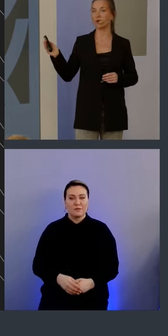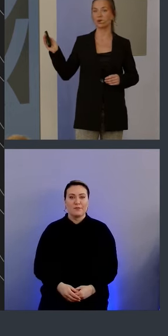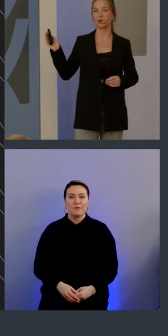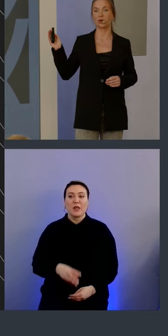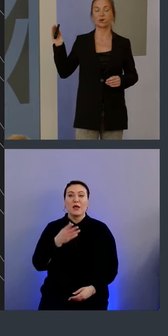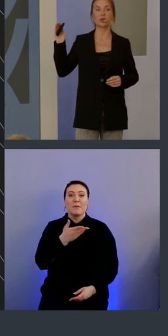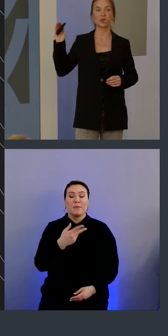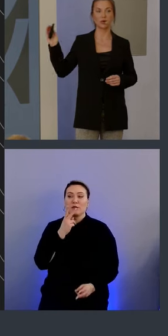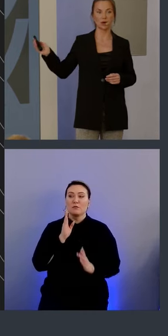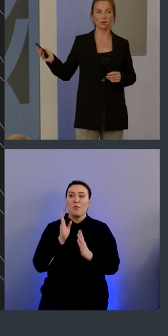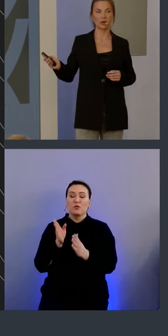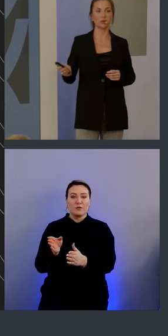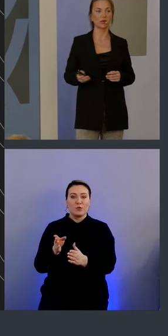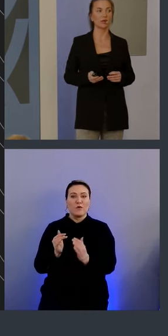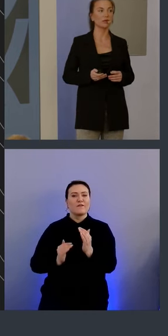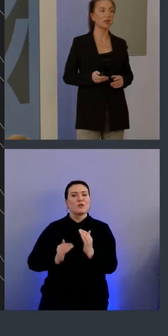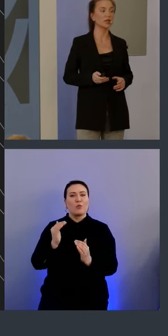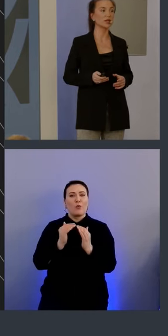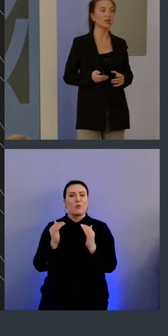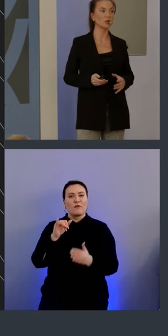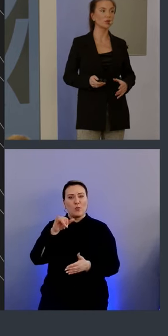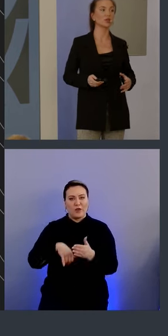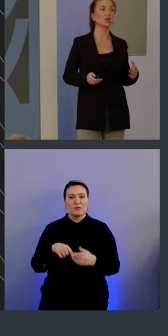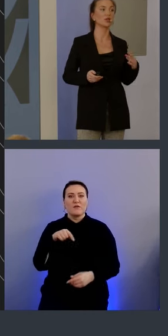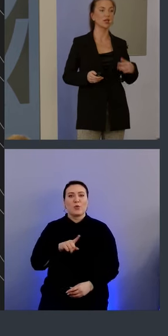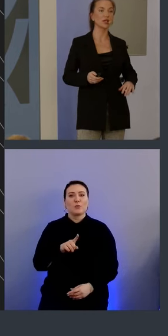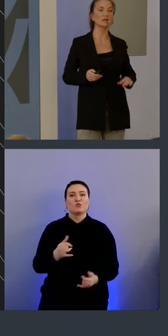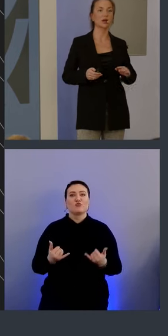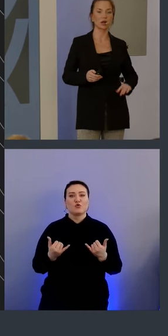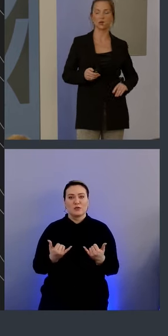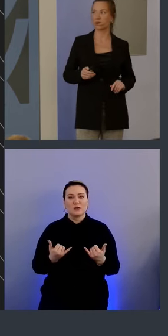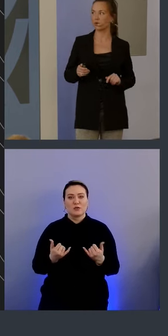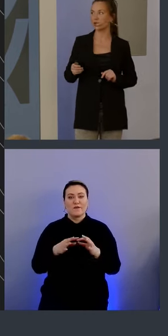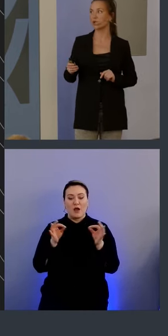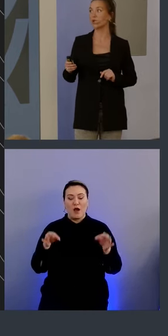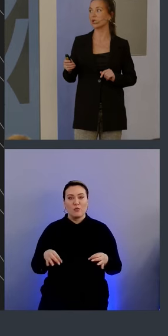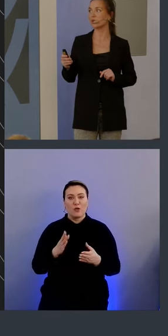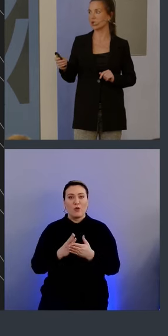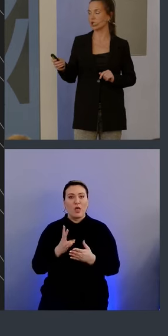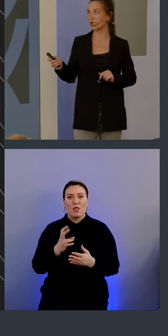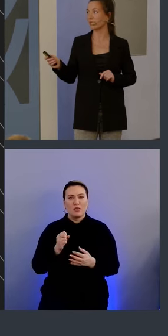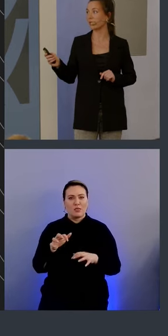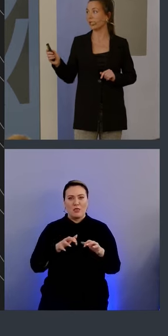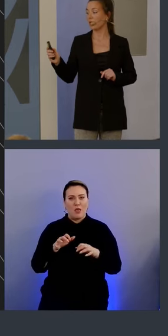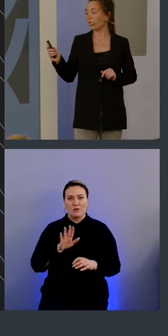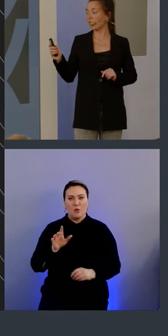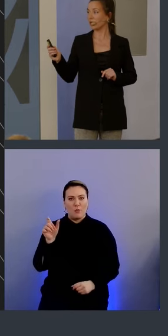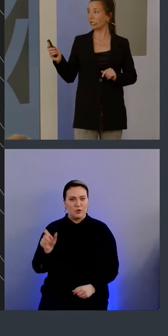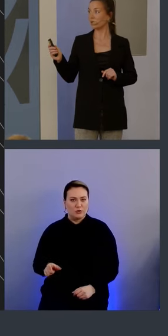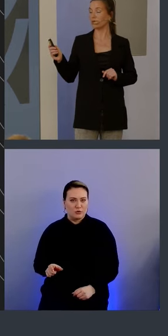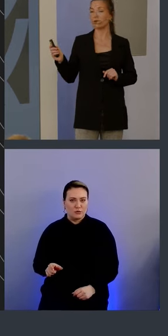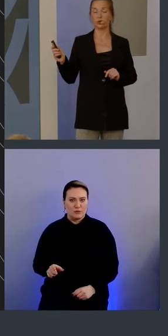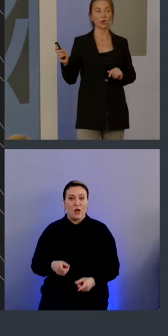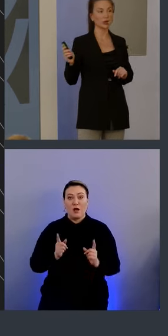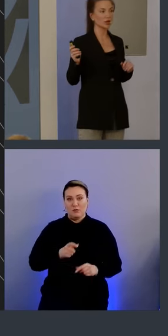в сторону высокого уровня уверенности в том, что сейчас в аккаунте находится не злоумышленник.